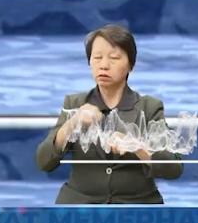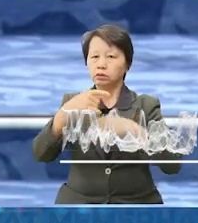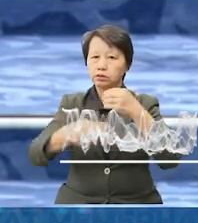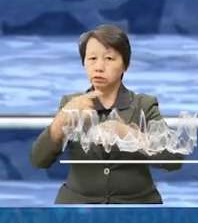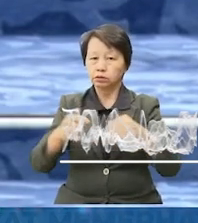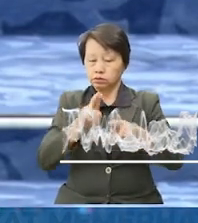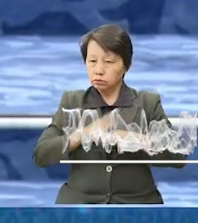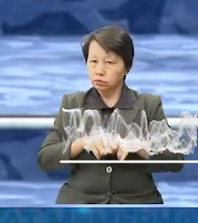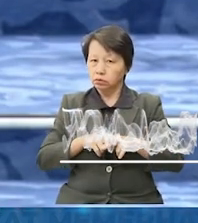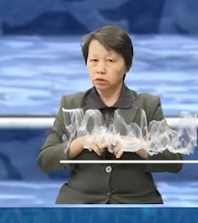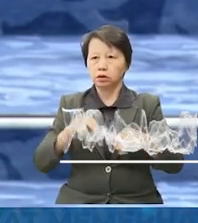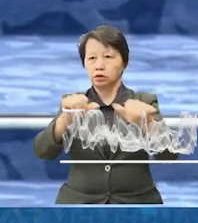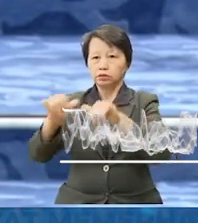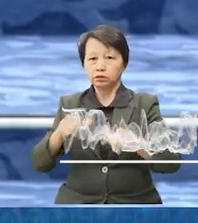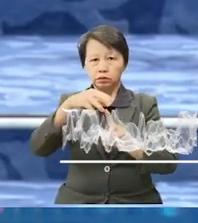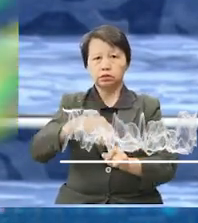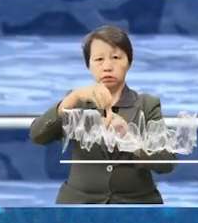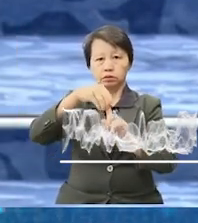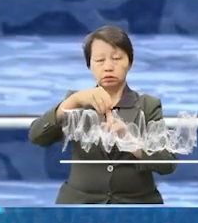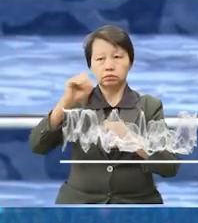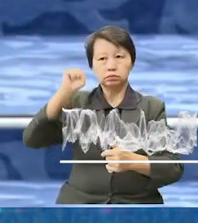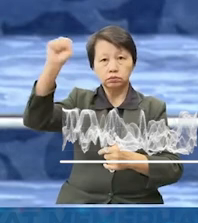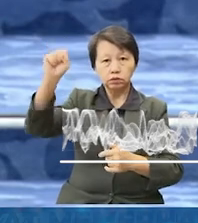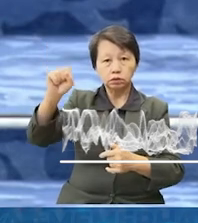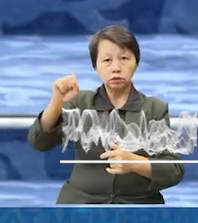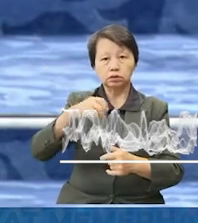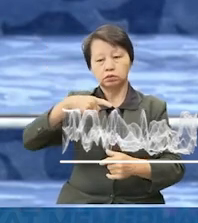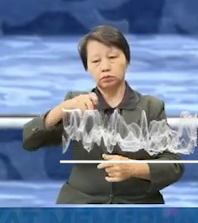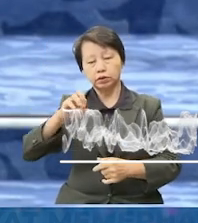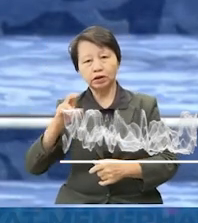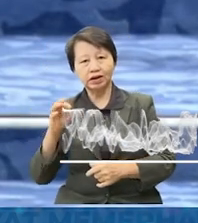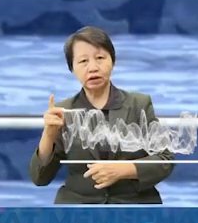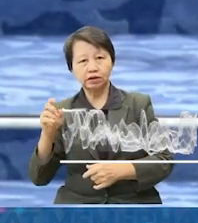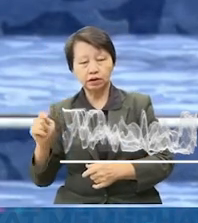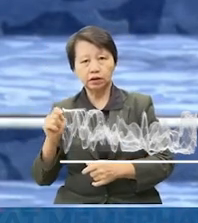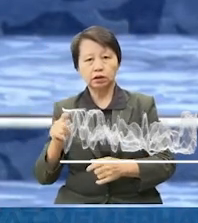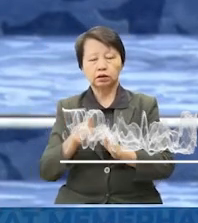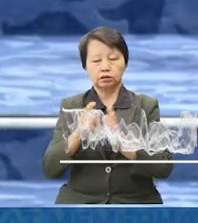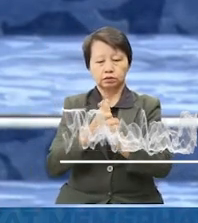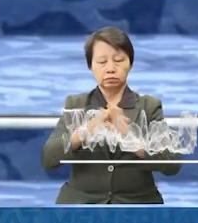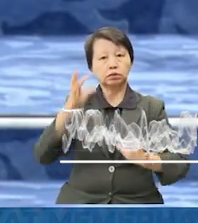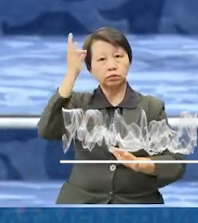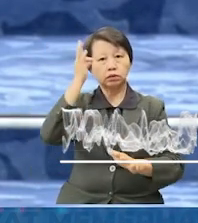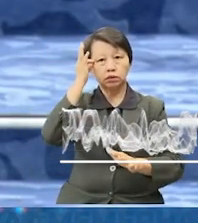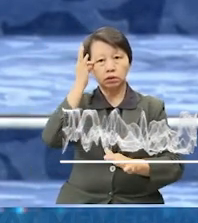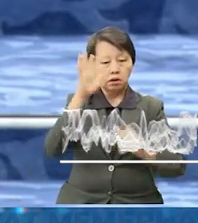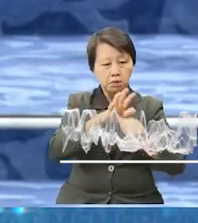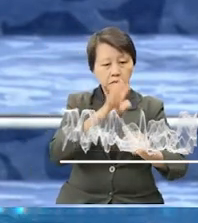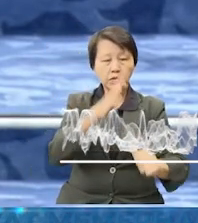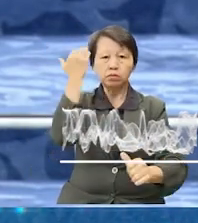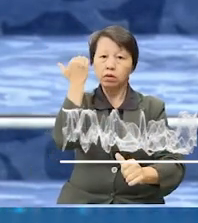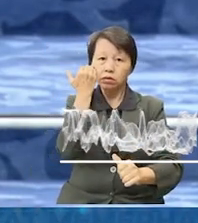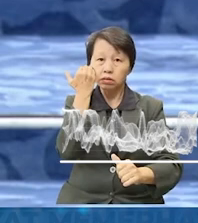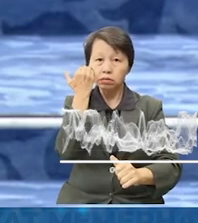kedudukan, tentang keistimewaan, kedaulatan, prerogatif, keselamatan persekutuan, penghinaan